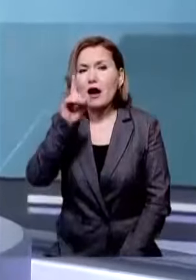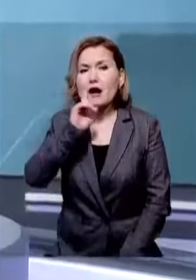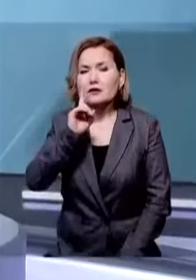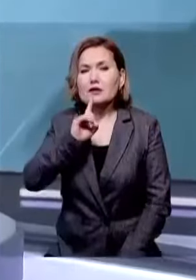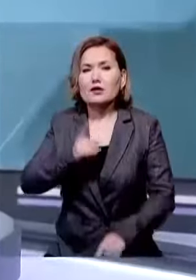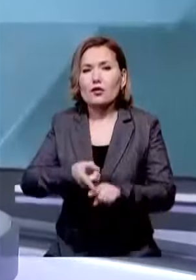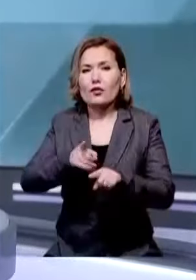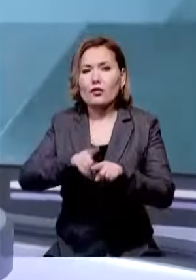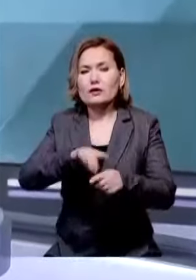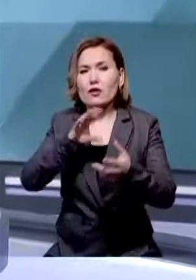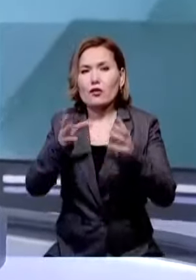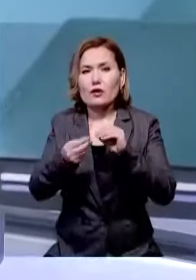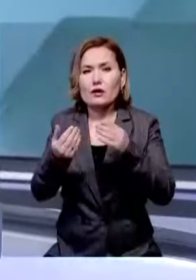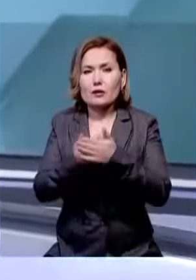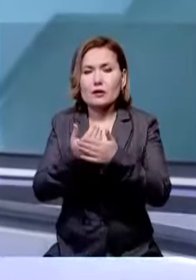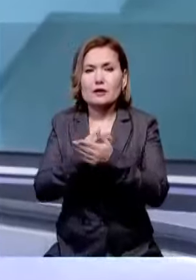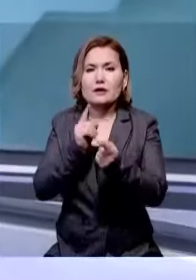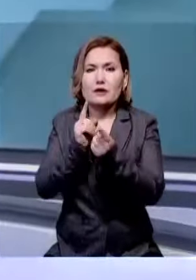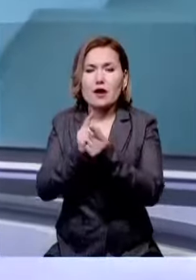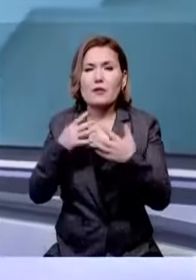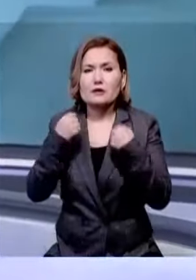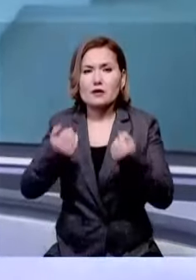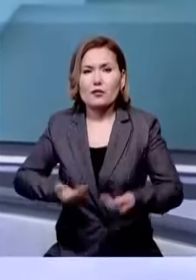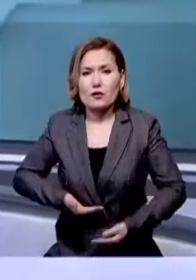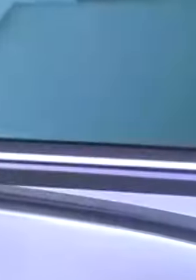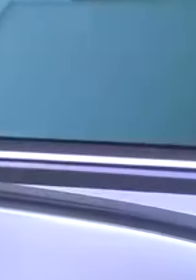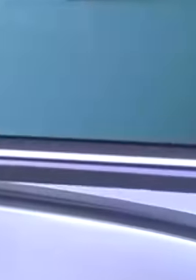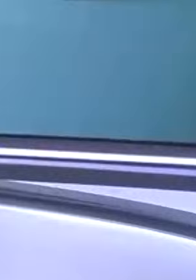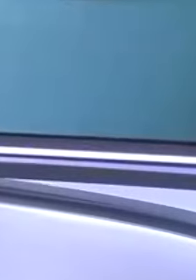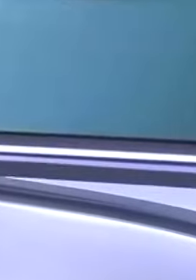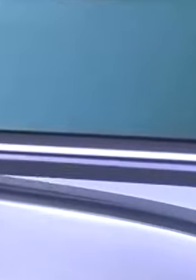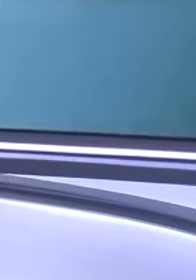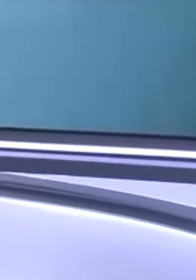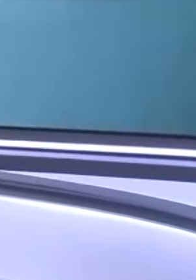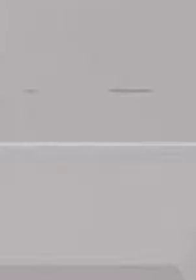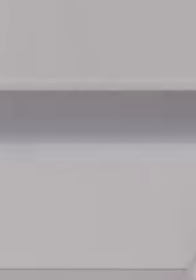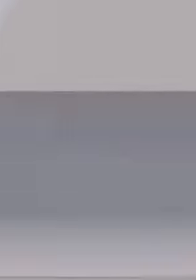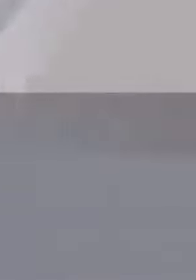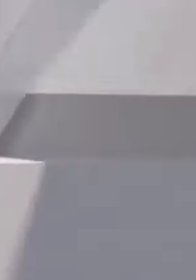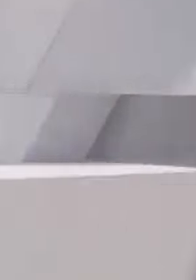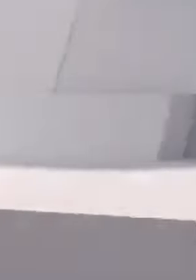Осылыққа дейін келіп түскен ақпараттар легі осылай болды. Лайым тек жағымды жаңалықтардың жаршысы болайық.